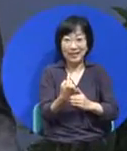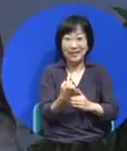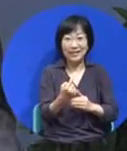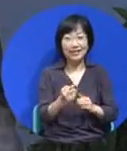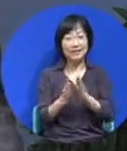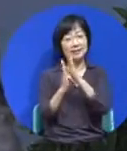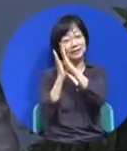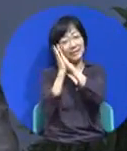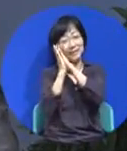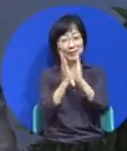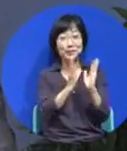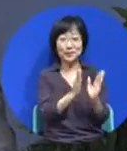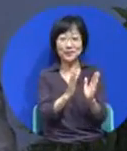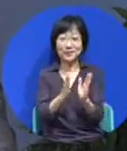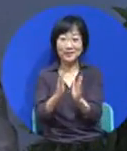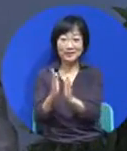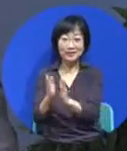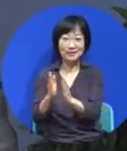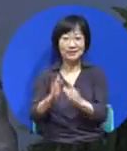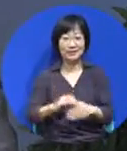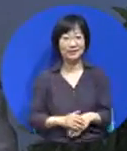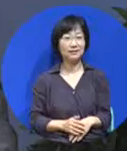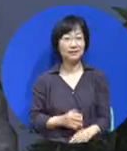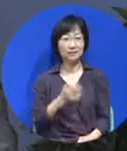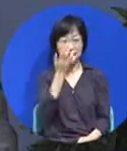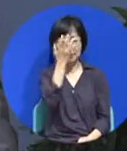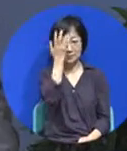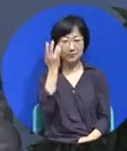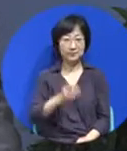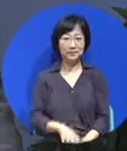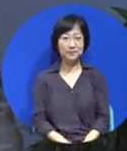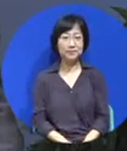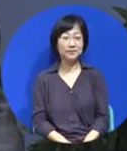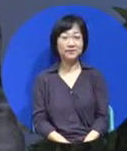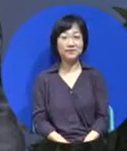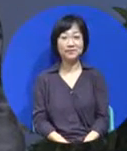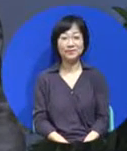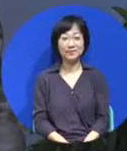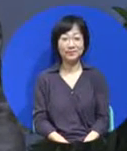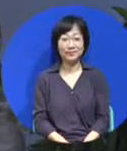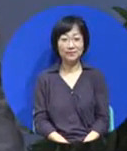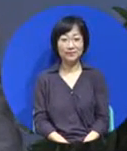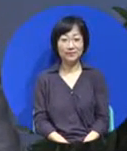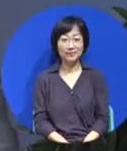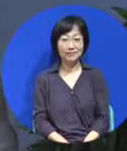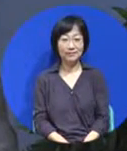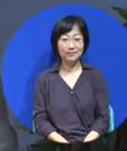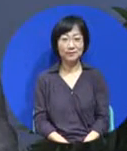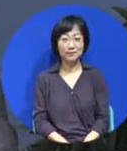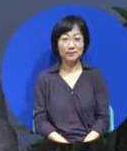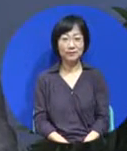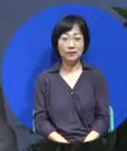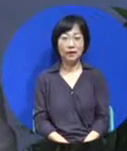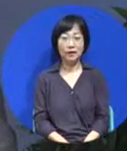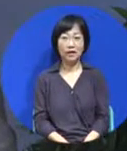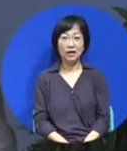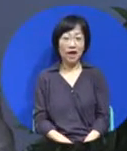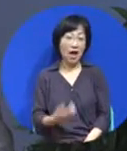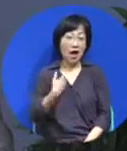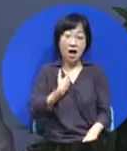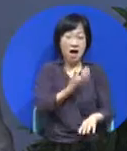되잖아요. So I put the money in my pocket. I took my clothes and I hung it on the wall and it's time to go to sleep. 얼마나 돌아다니며 사